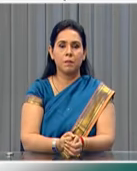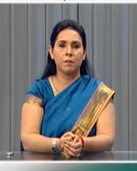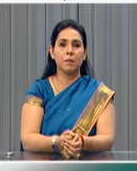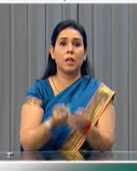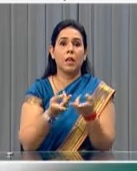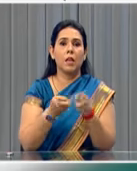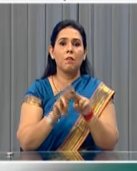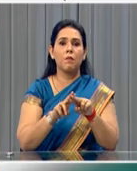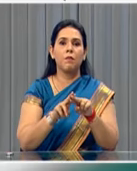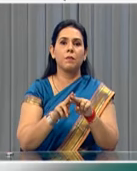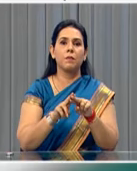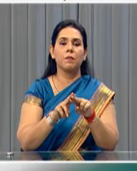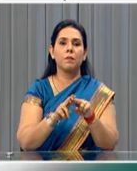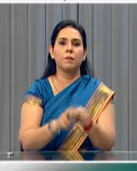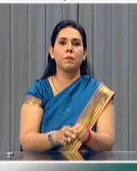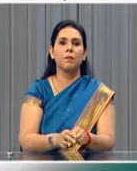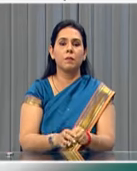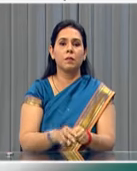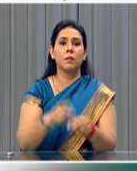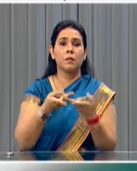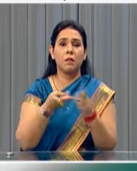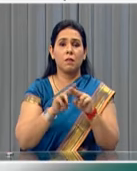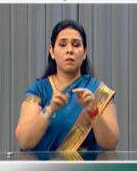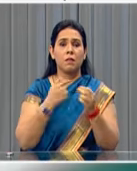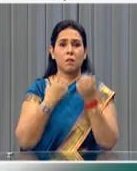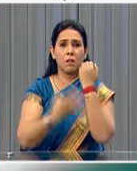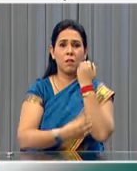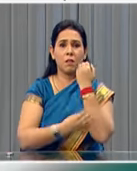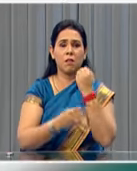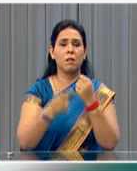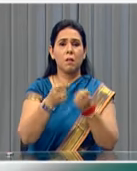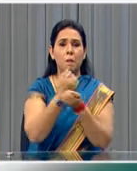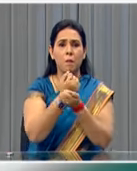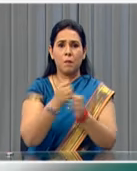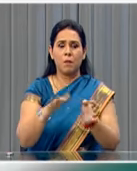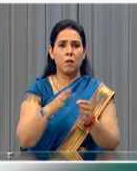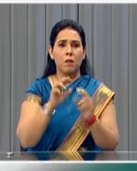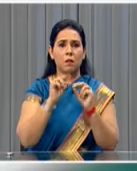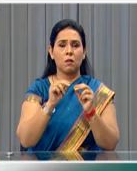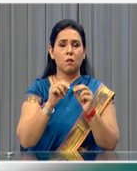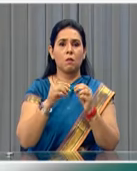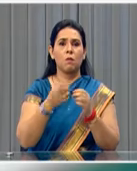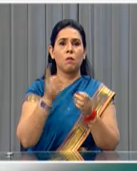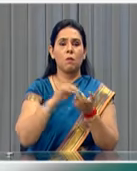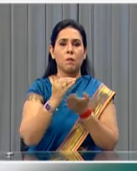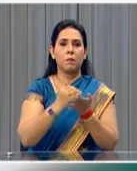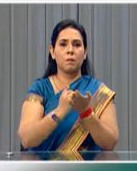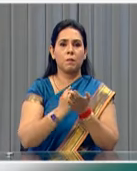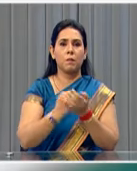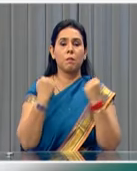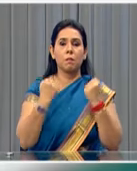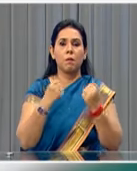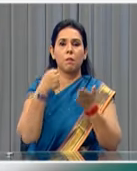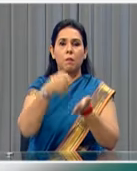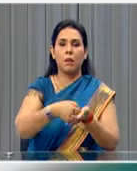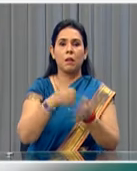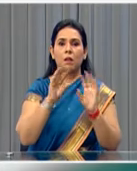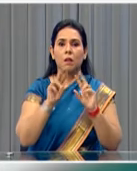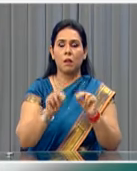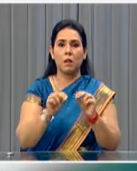अगर हम गरीब से गरीबी से मुक्ति की लड़ाई में बल प्रदान करते